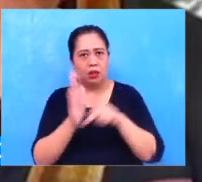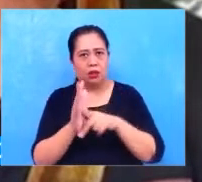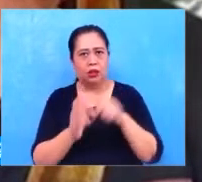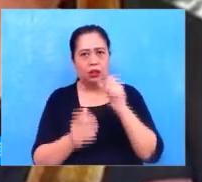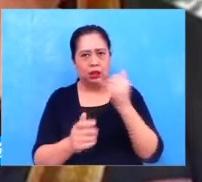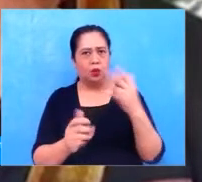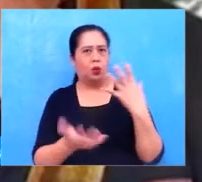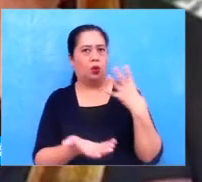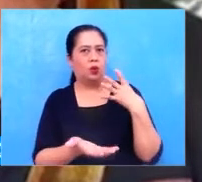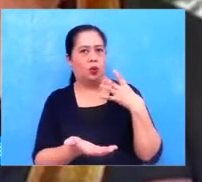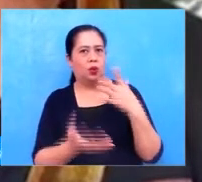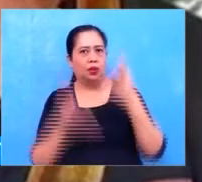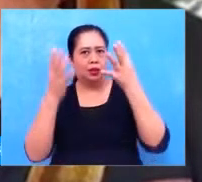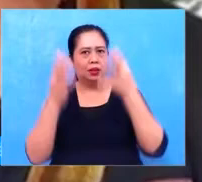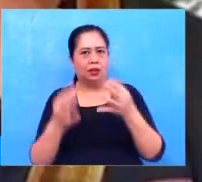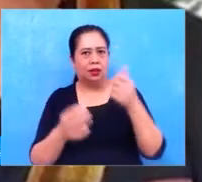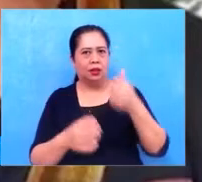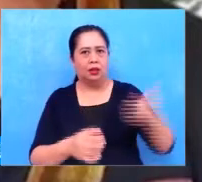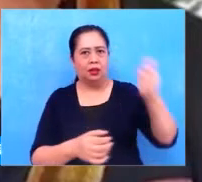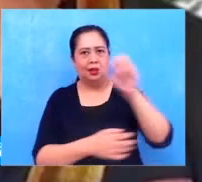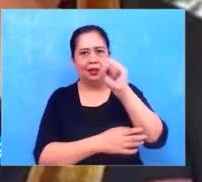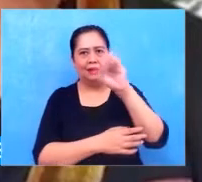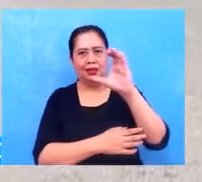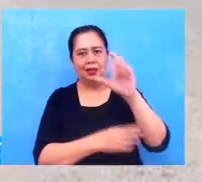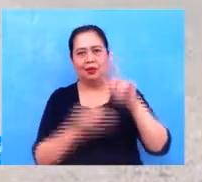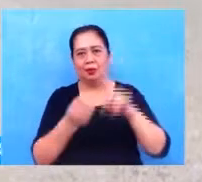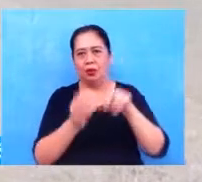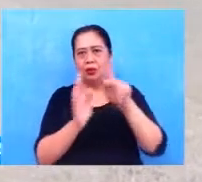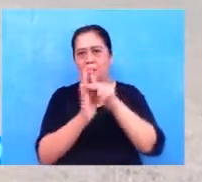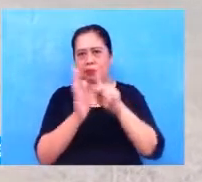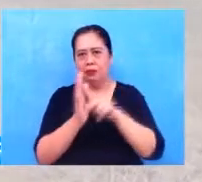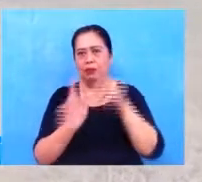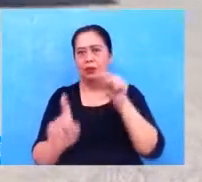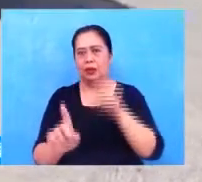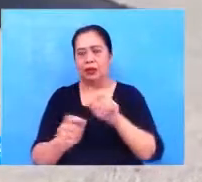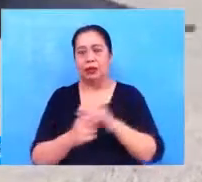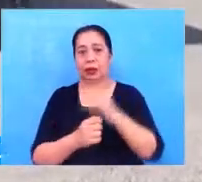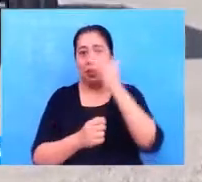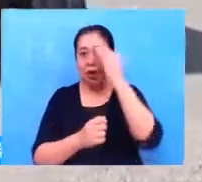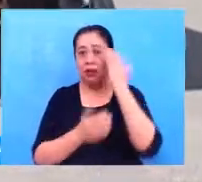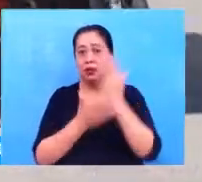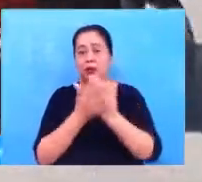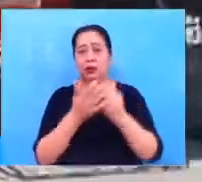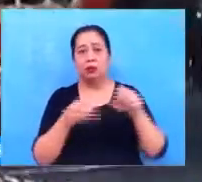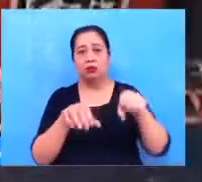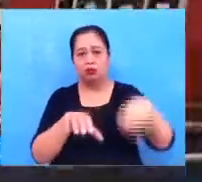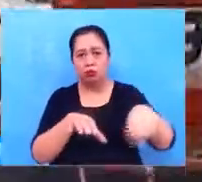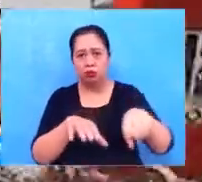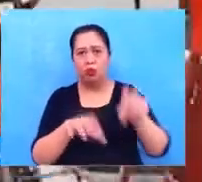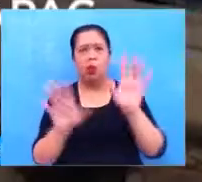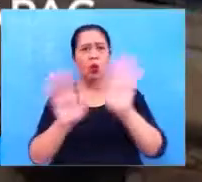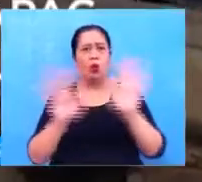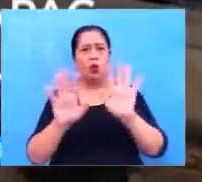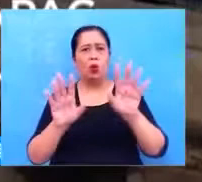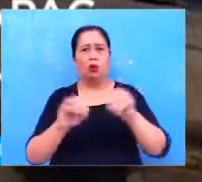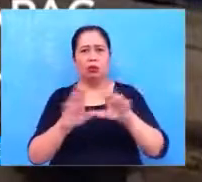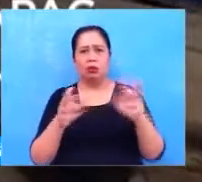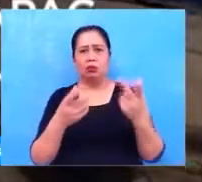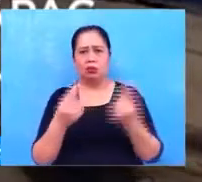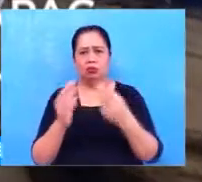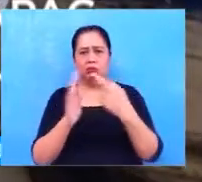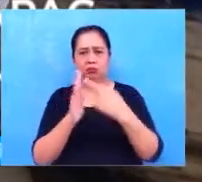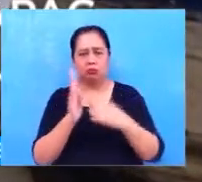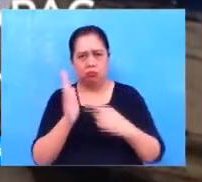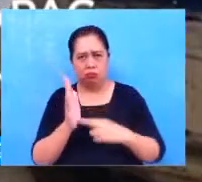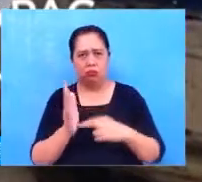nila ang desisyon ng Korte Suprema sa naturang pulisiya. Hiling ng ilang tricycle driver, huwag na itong ipatupad. Apektado yun kung may unta